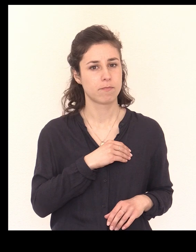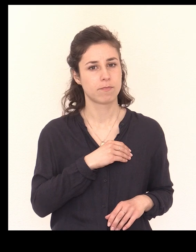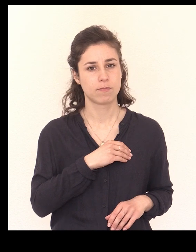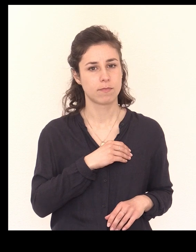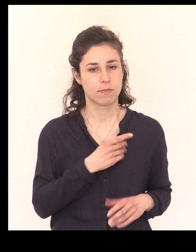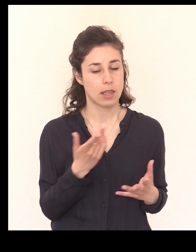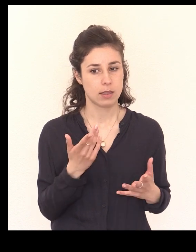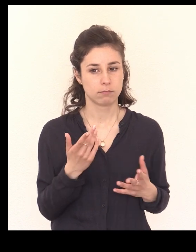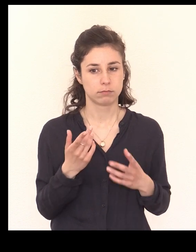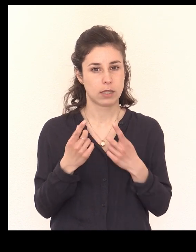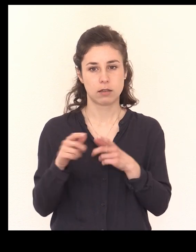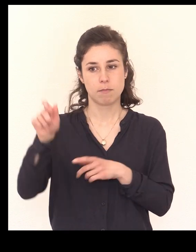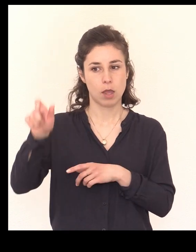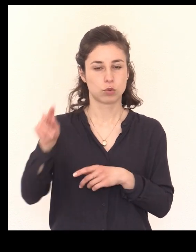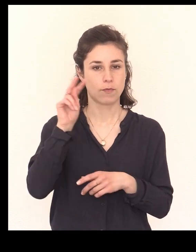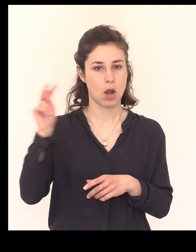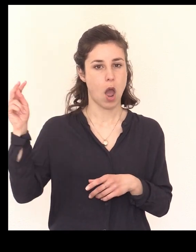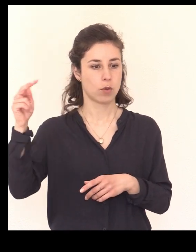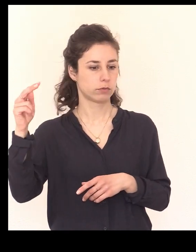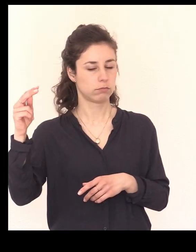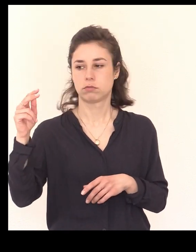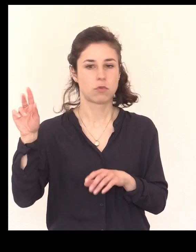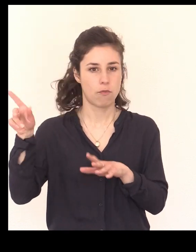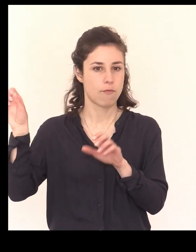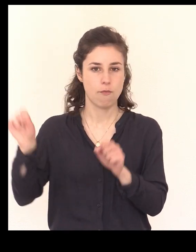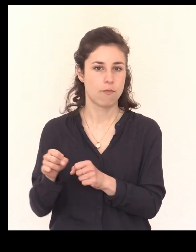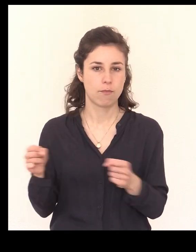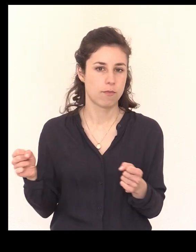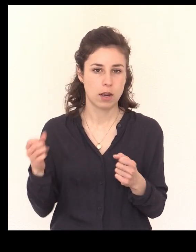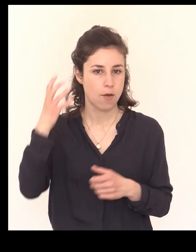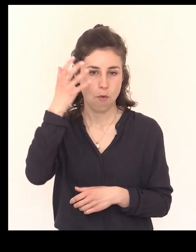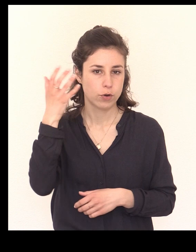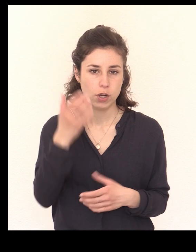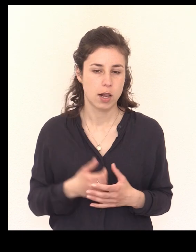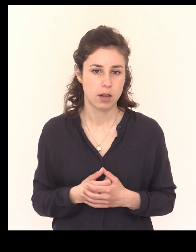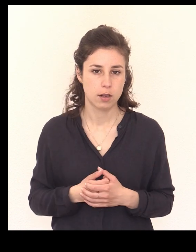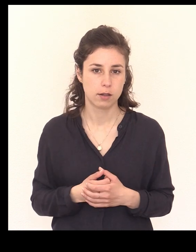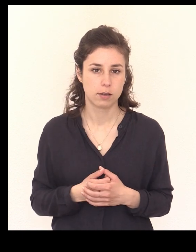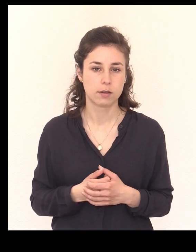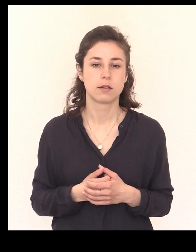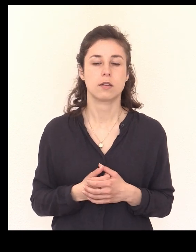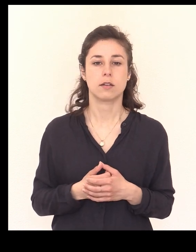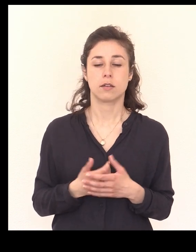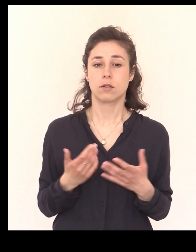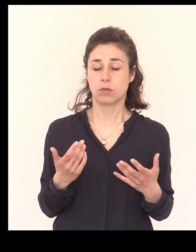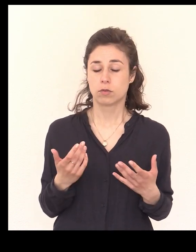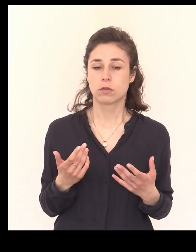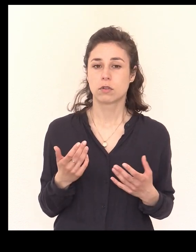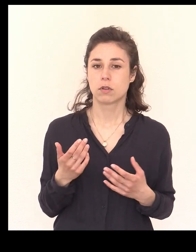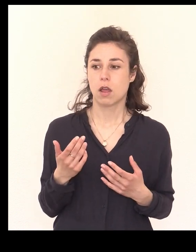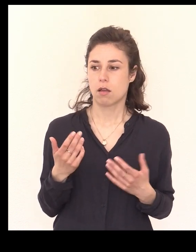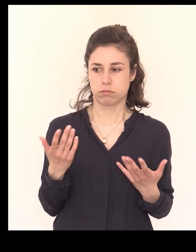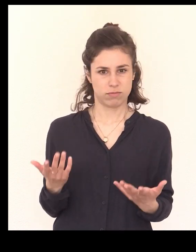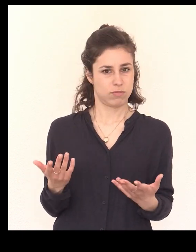man sich, glaube ich, als Außenstehender kaum vorstellen. Und vor allem kann man sich